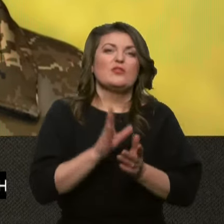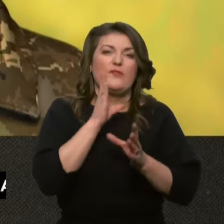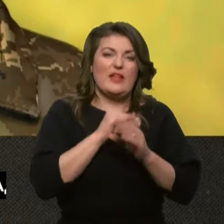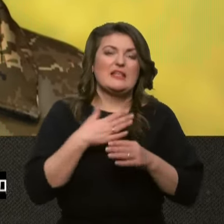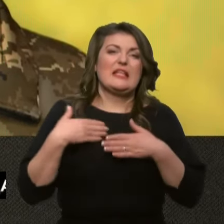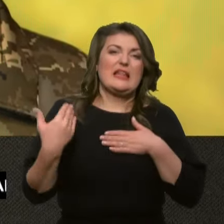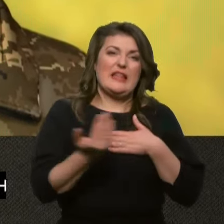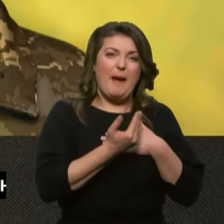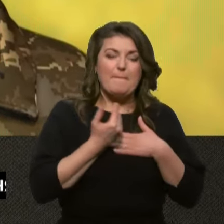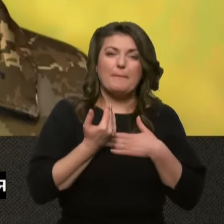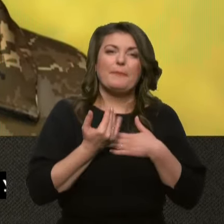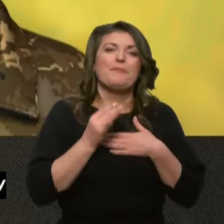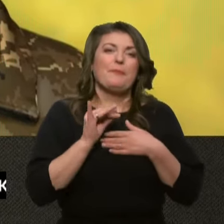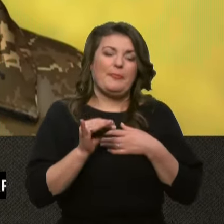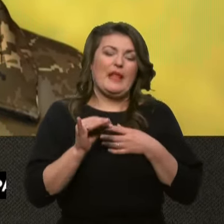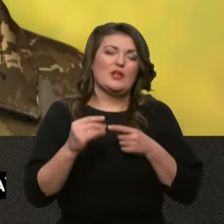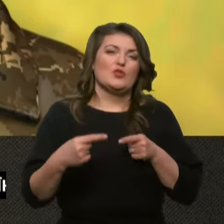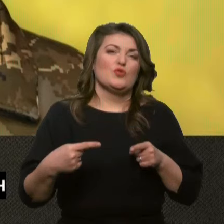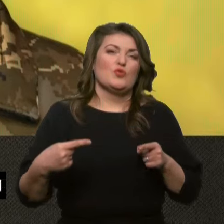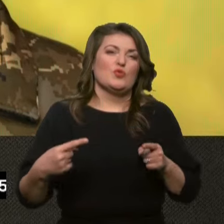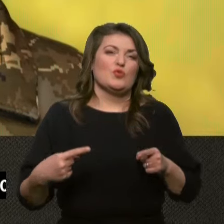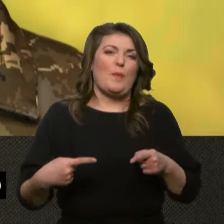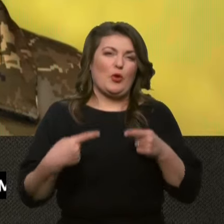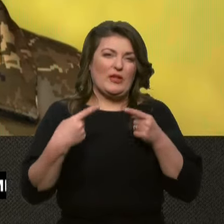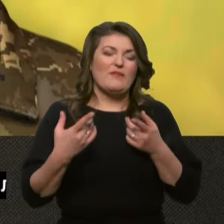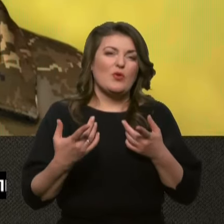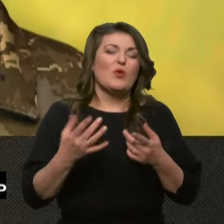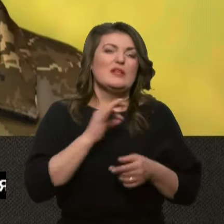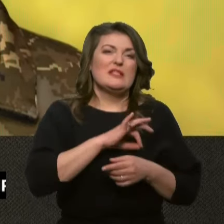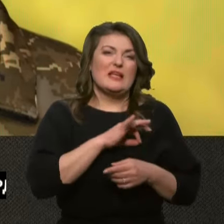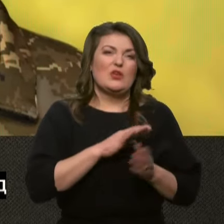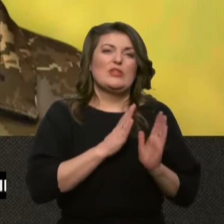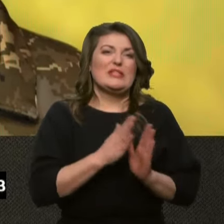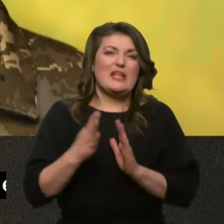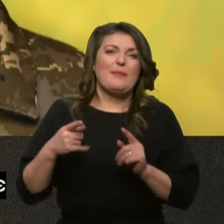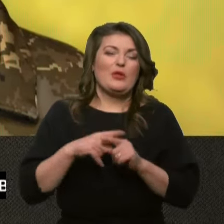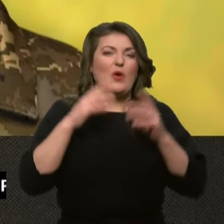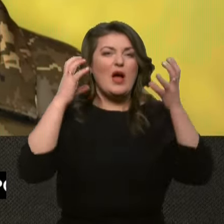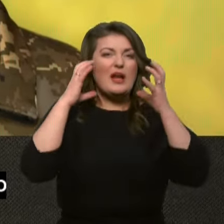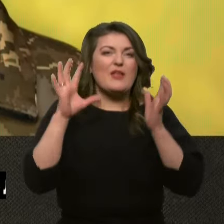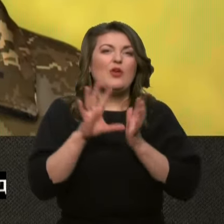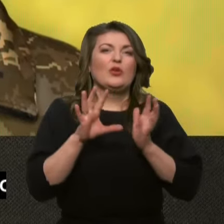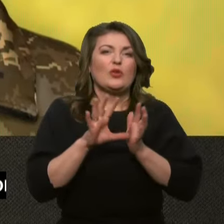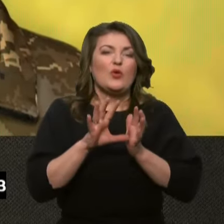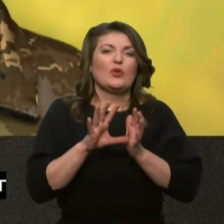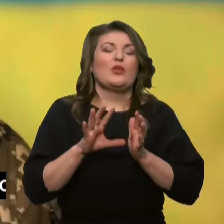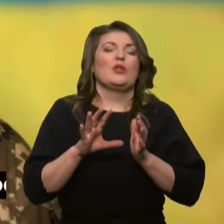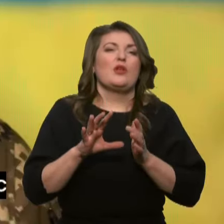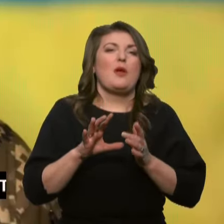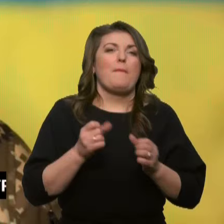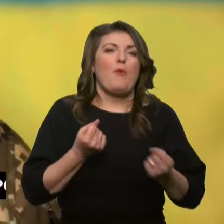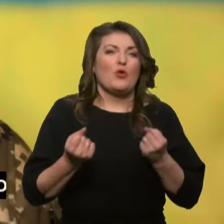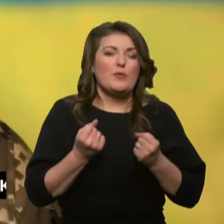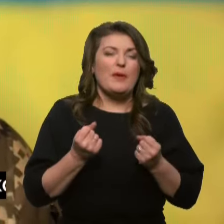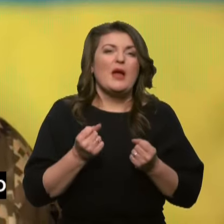вдасться нам та і супротивнику, скажімо, задіювати системи такої радіоелектронної боротьби, збивати